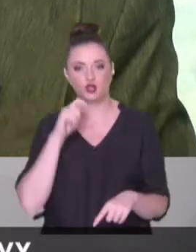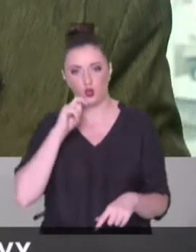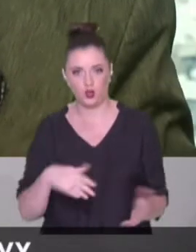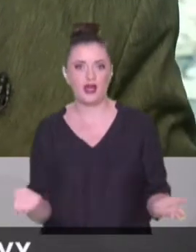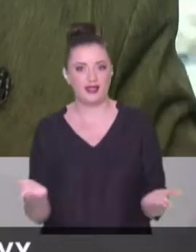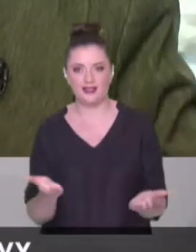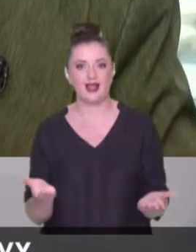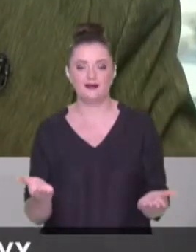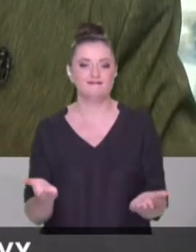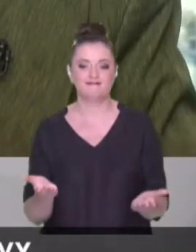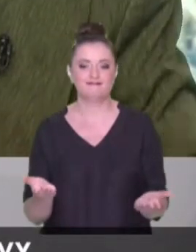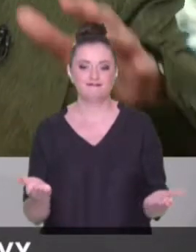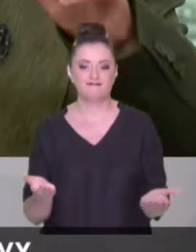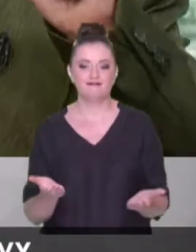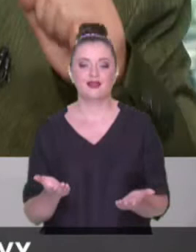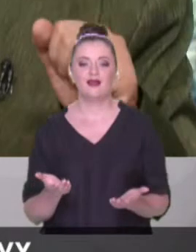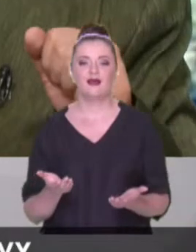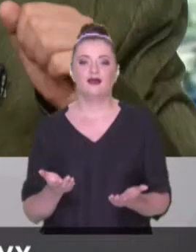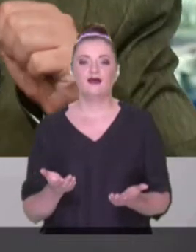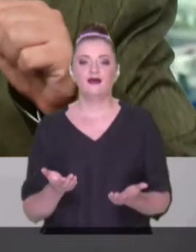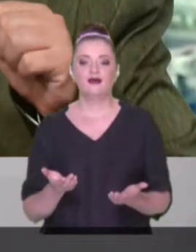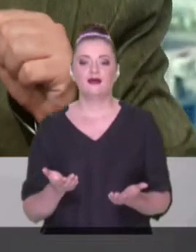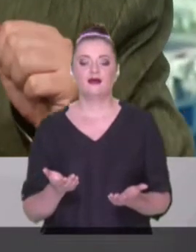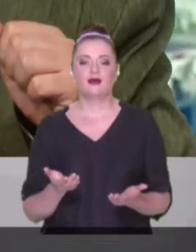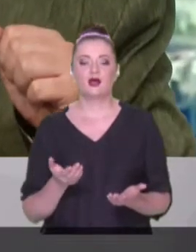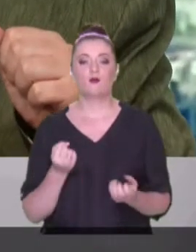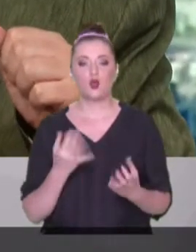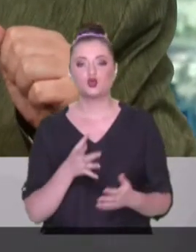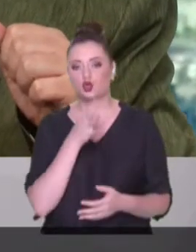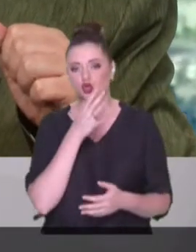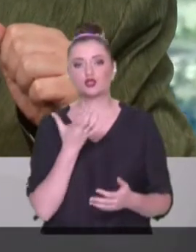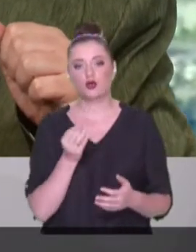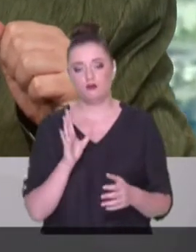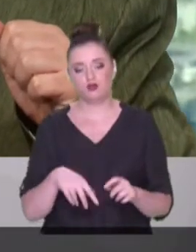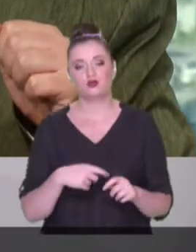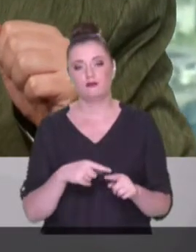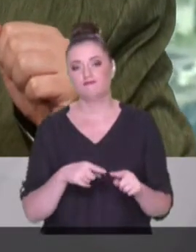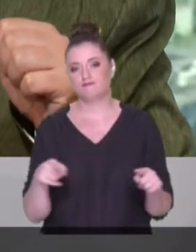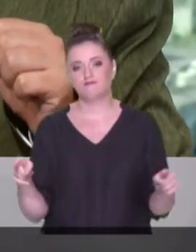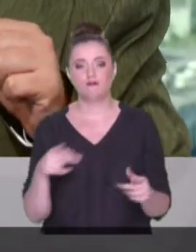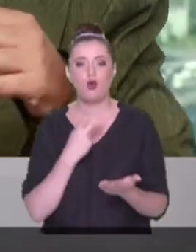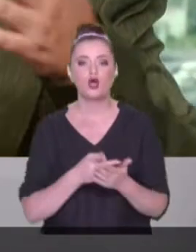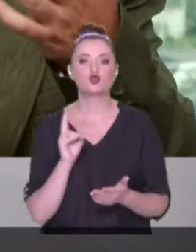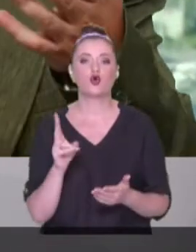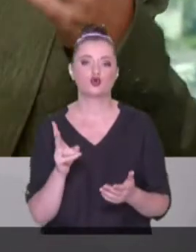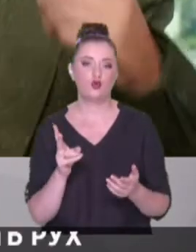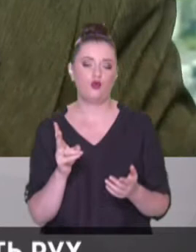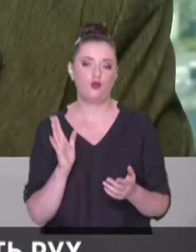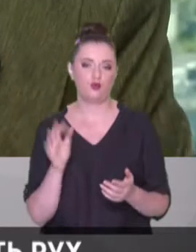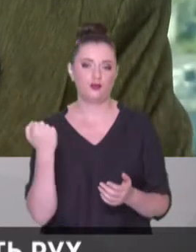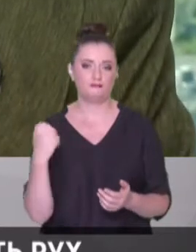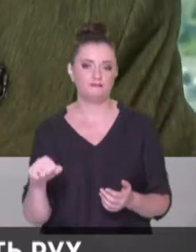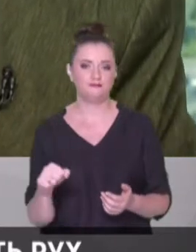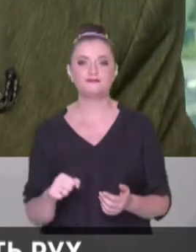ну, як можна Логічно. Говорити про те, що у них шансів немає. Добре. Просто час ще буде йти, і ну, лише час покаже, хто вийде реальним переможцем.